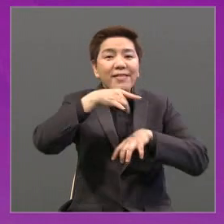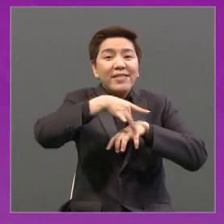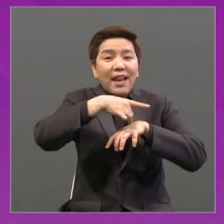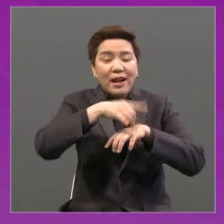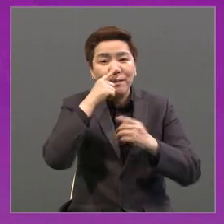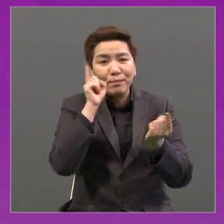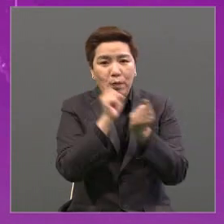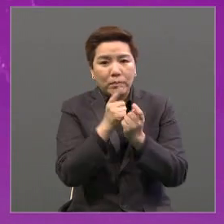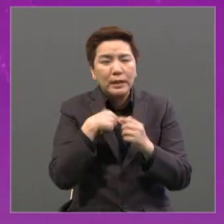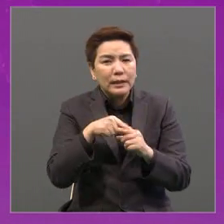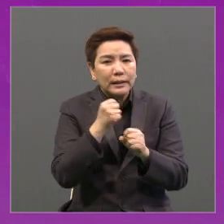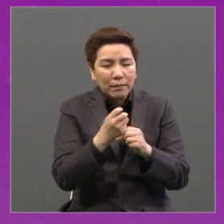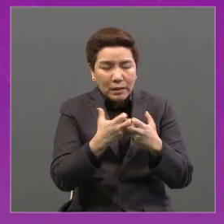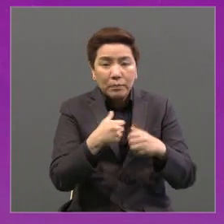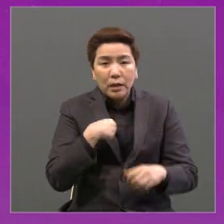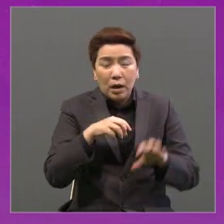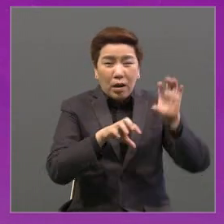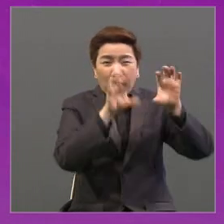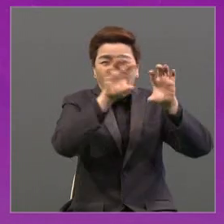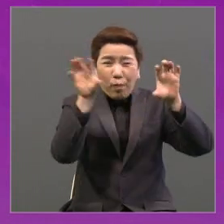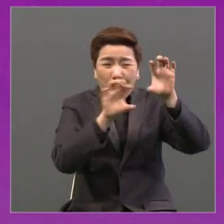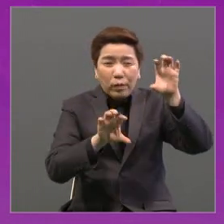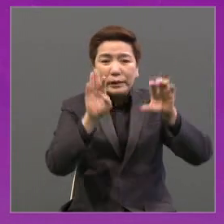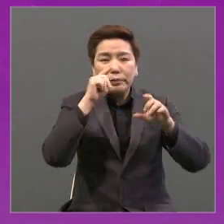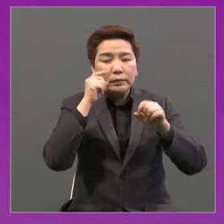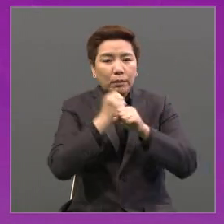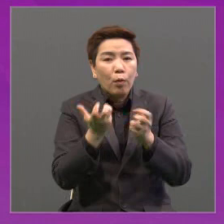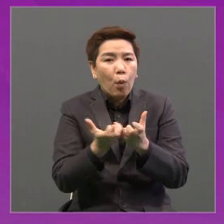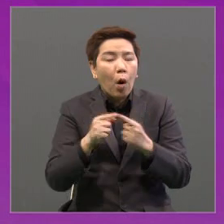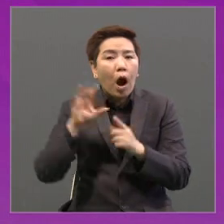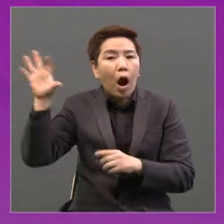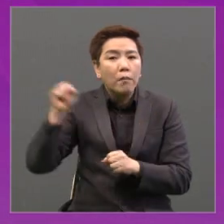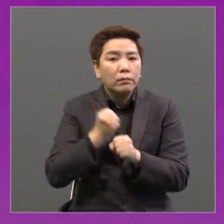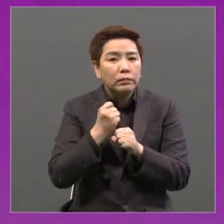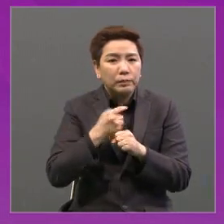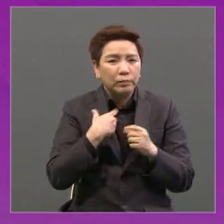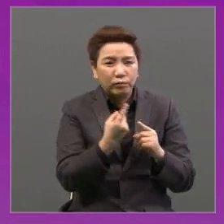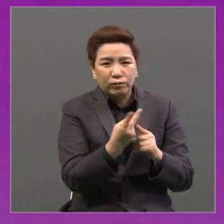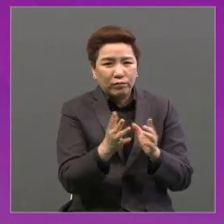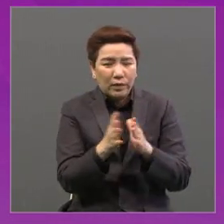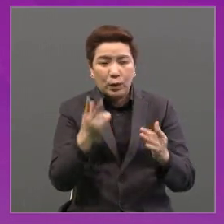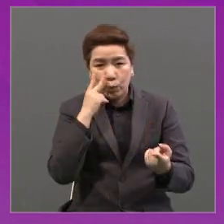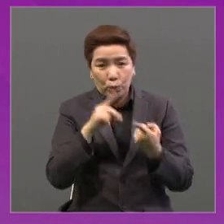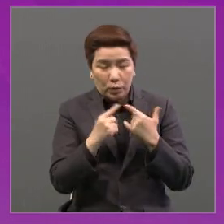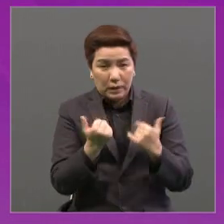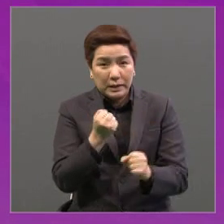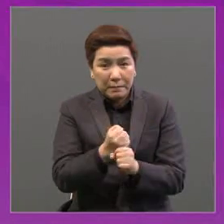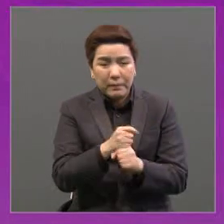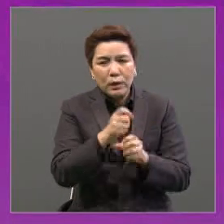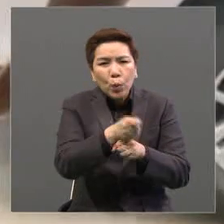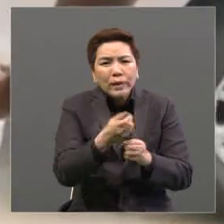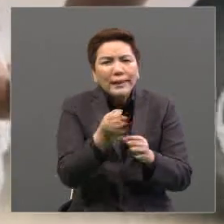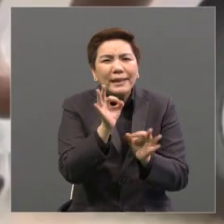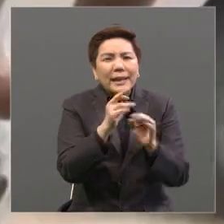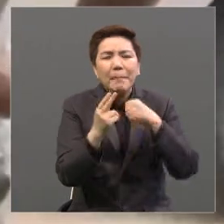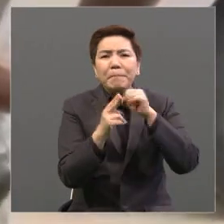เขาก็ไปพบนี่แหละค่ะเครื่องขุดคลิปโตเกือบ 40เครื่องทีเดียวรวมถึงอุปกรณ์อื่นๆอีกหลายรายการค่ะทั้งเจ้าหน้าที่นะ